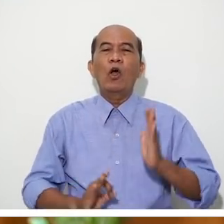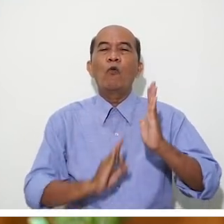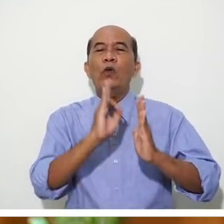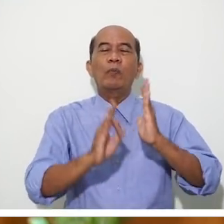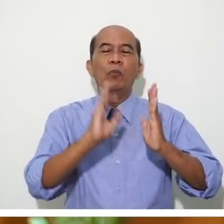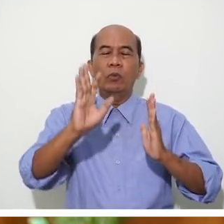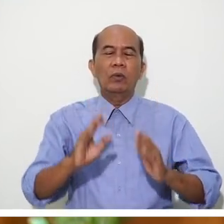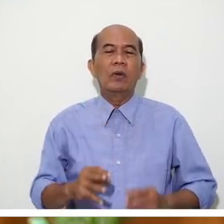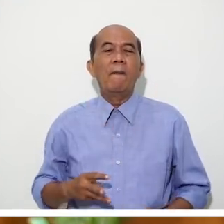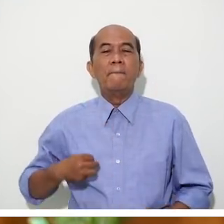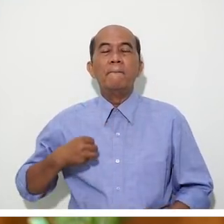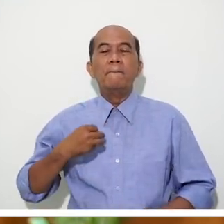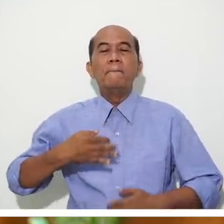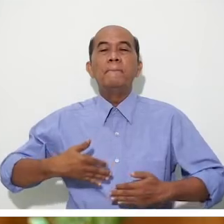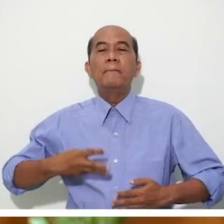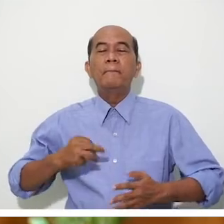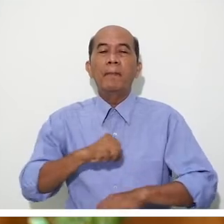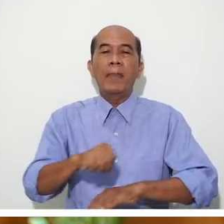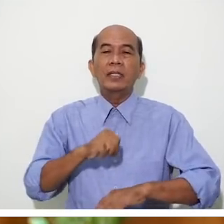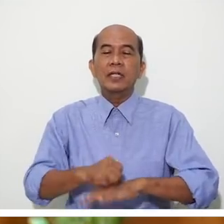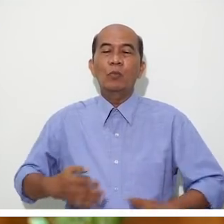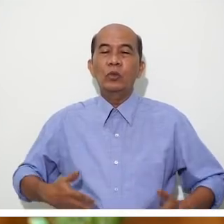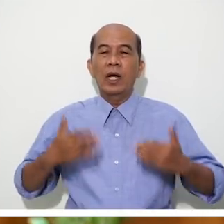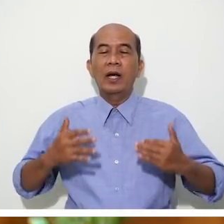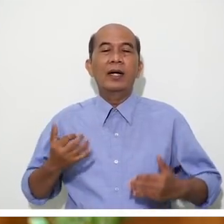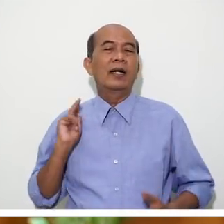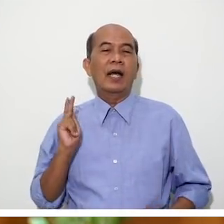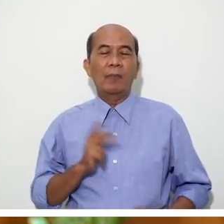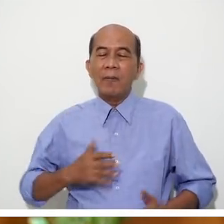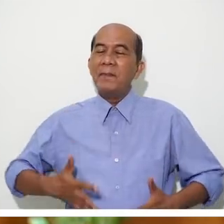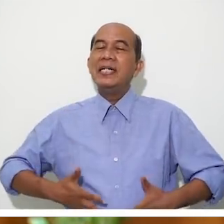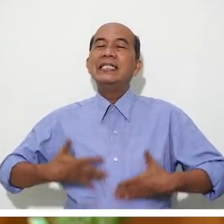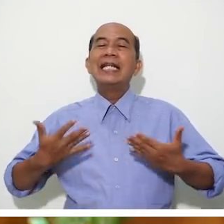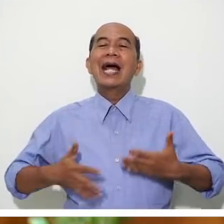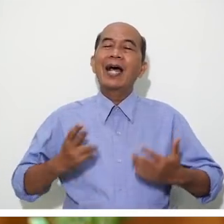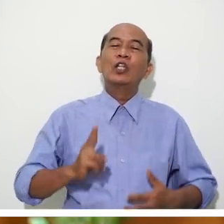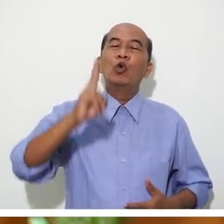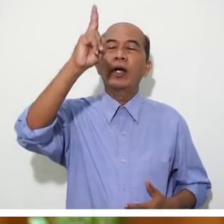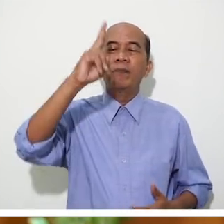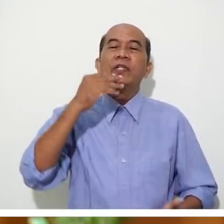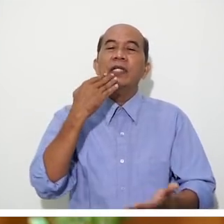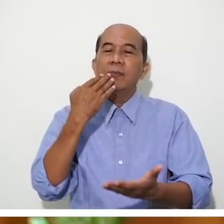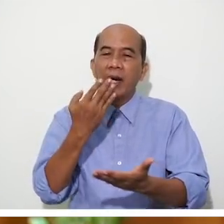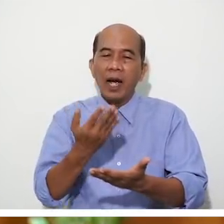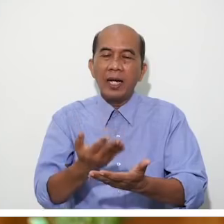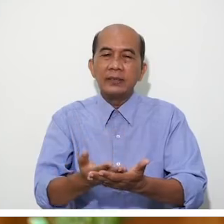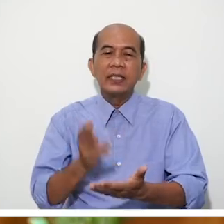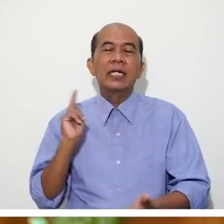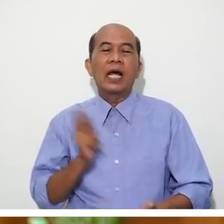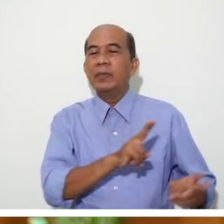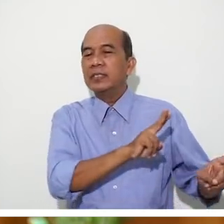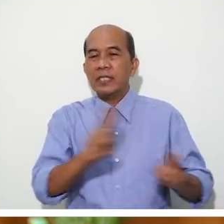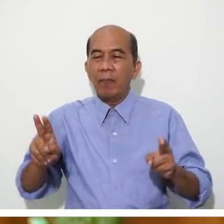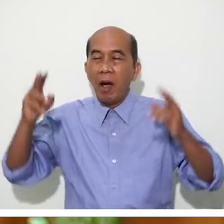masa muda kami boleh menjadi masa muda yang sungguh menyenangkan Tuhan. Terima kasih Bapa, kami siap